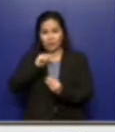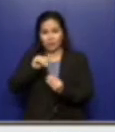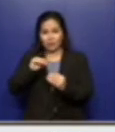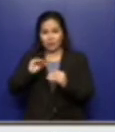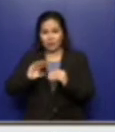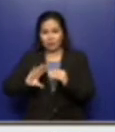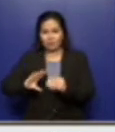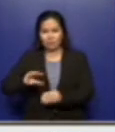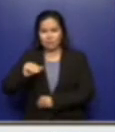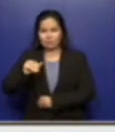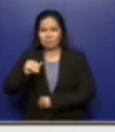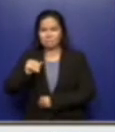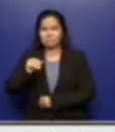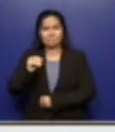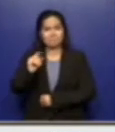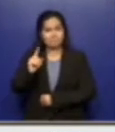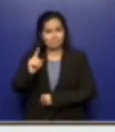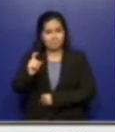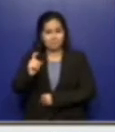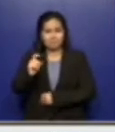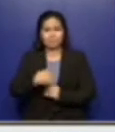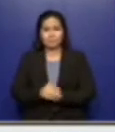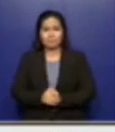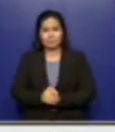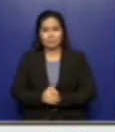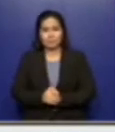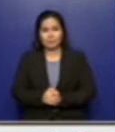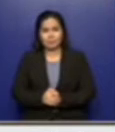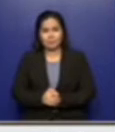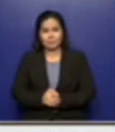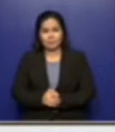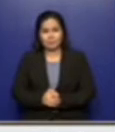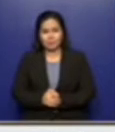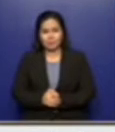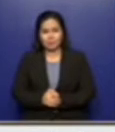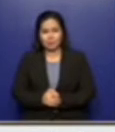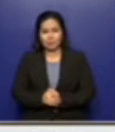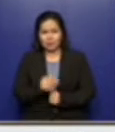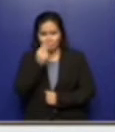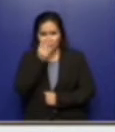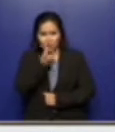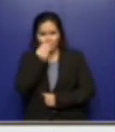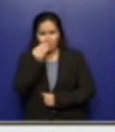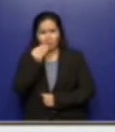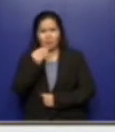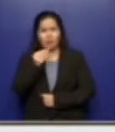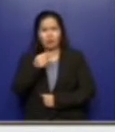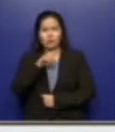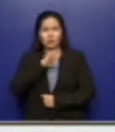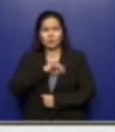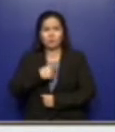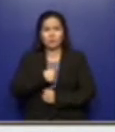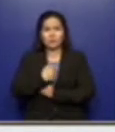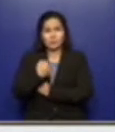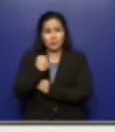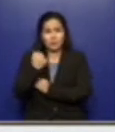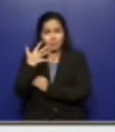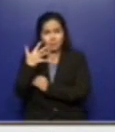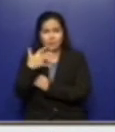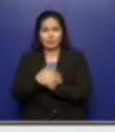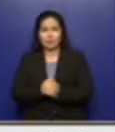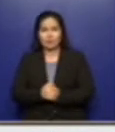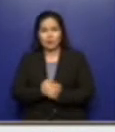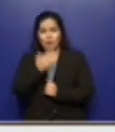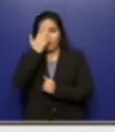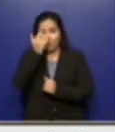หรือดีขึ้นได้เราเห็นว่าความไม่มั่นใจที่เกิดขึ้นในสถานการณ์ในปัจจุบันไม่ว่าจะ